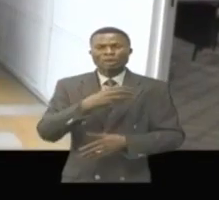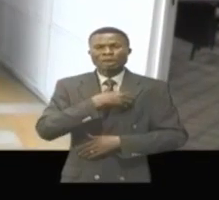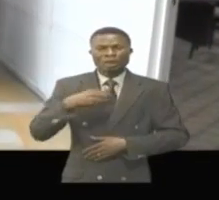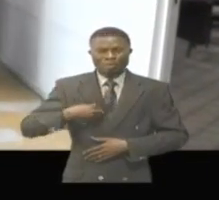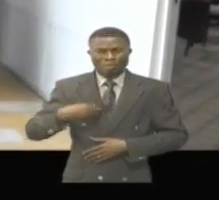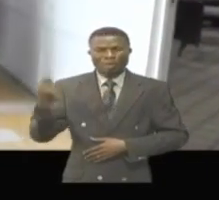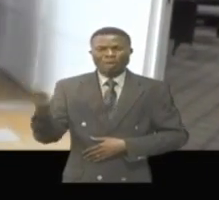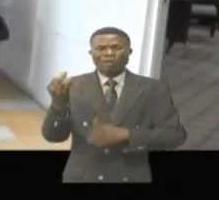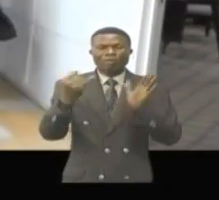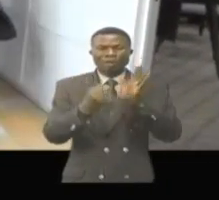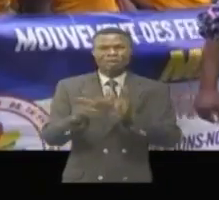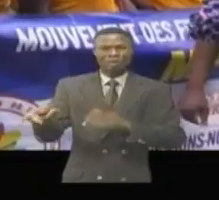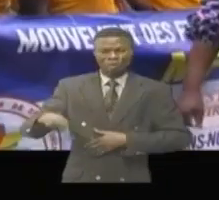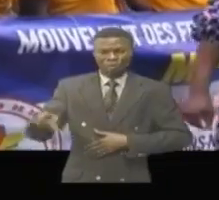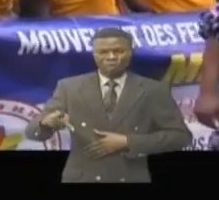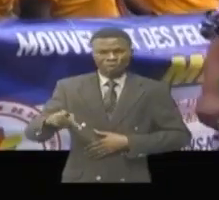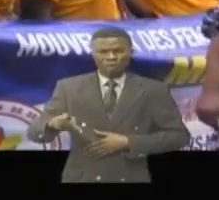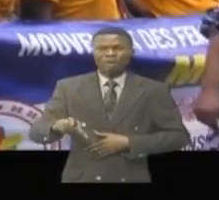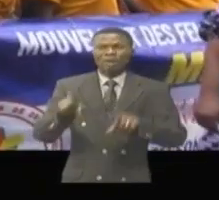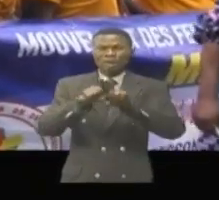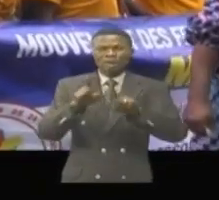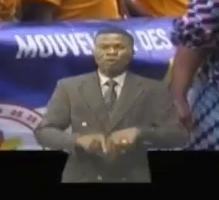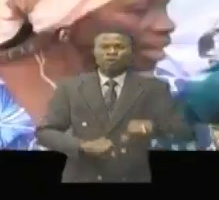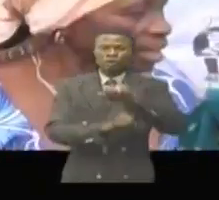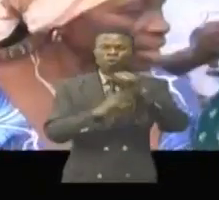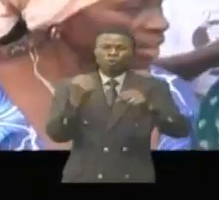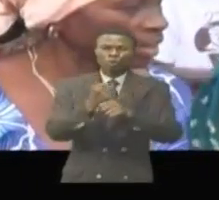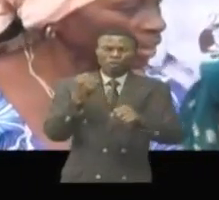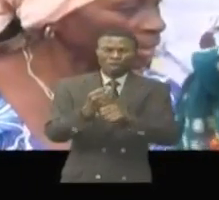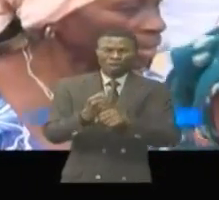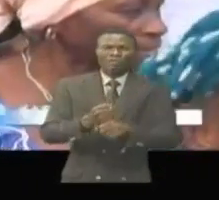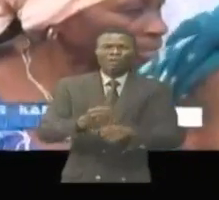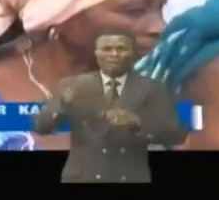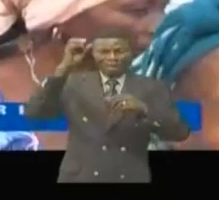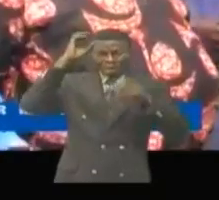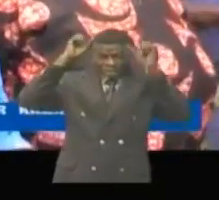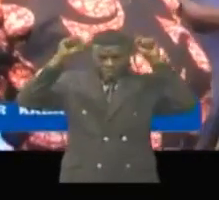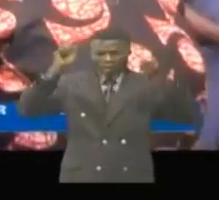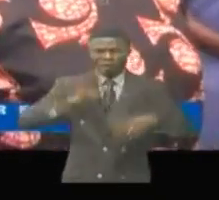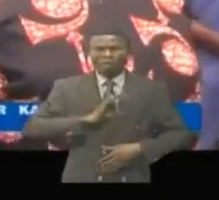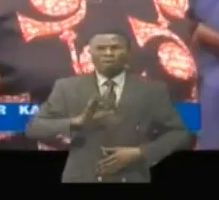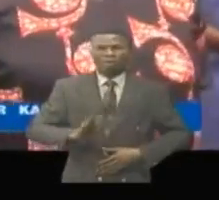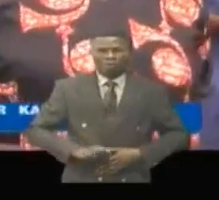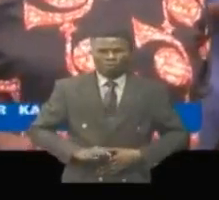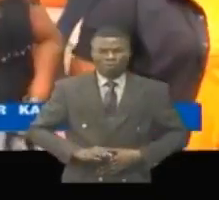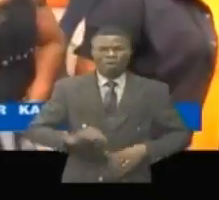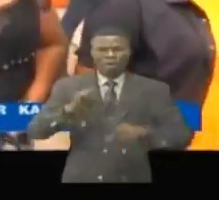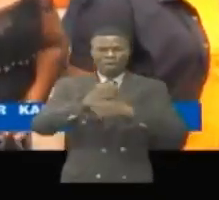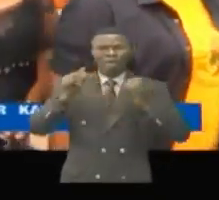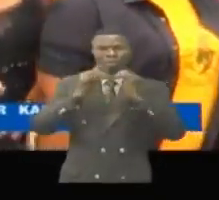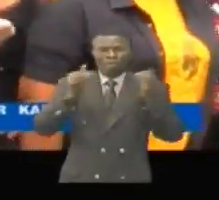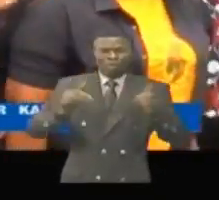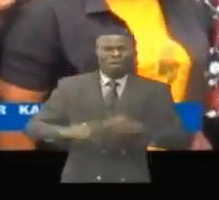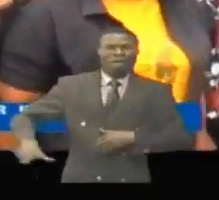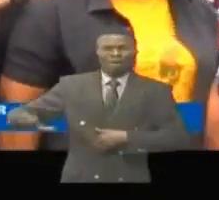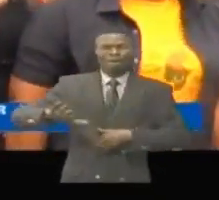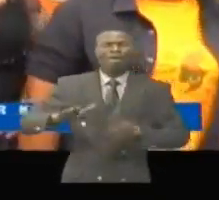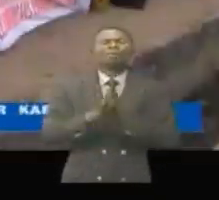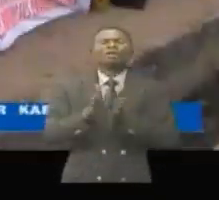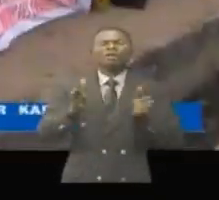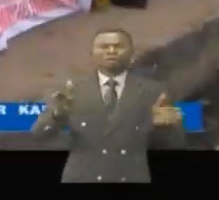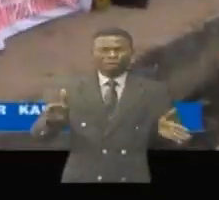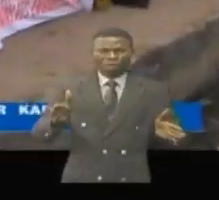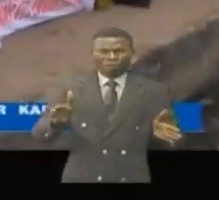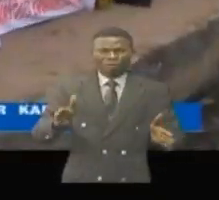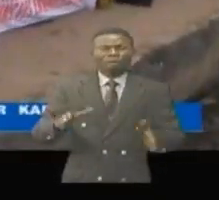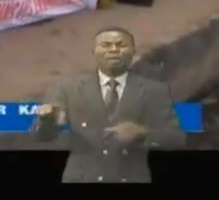les RDC, dit soutenir aussi les langues du chef de l'État Félix-Antoine Tshisekedi Tshilombo à restaurer la paix sur l'ensemble du territoire national.